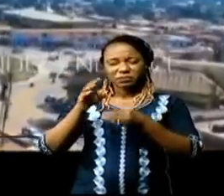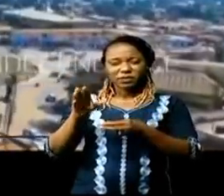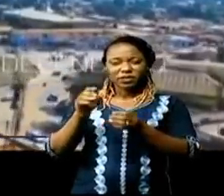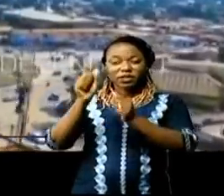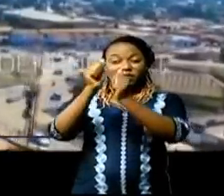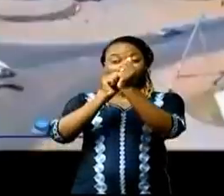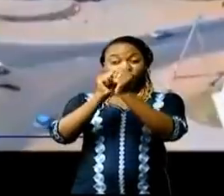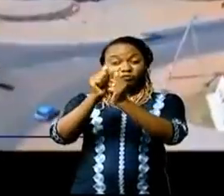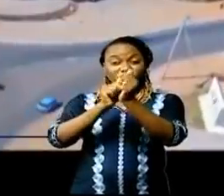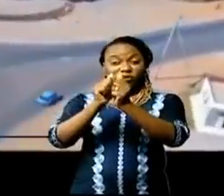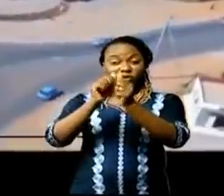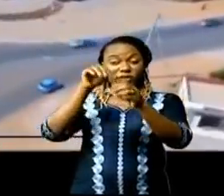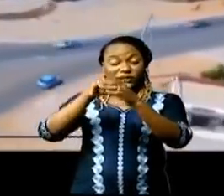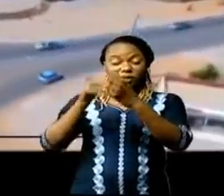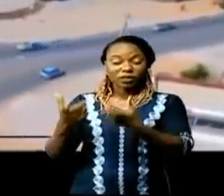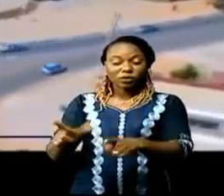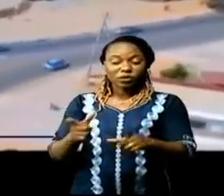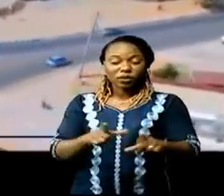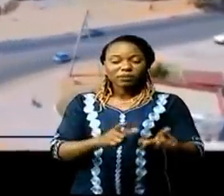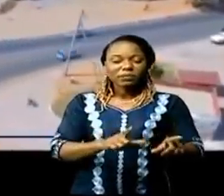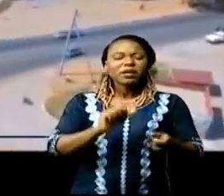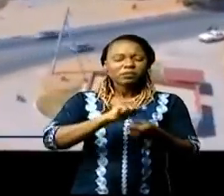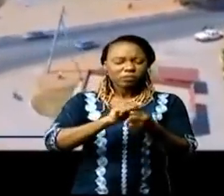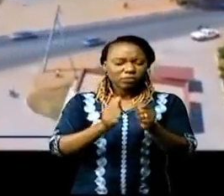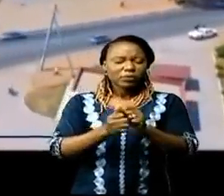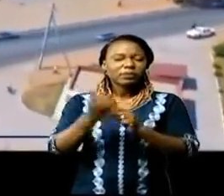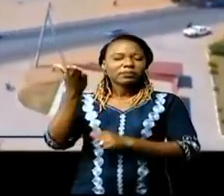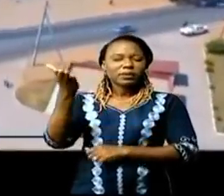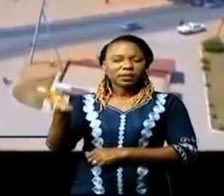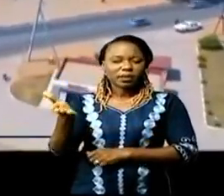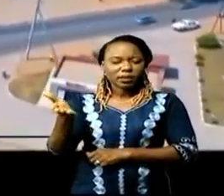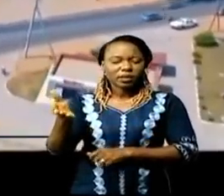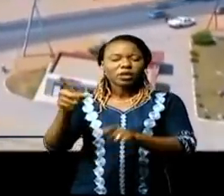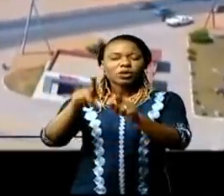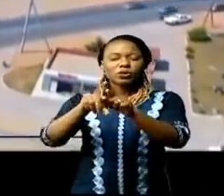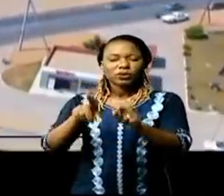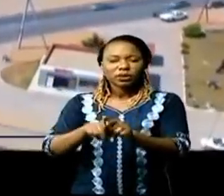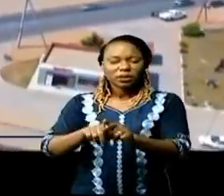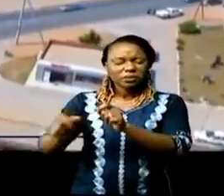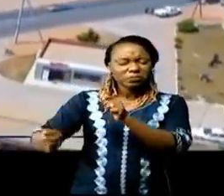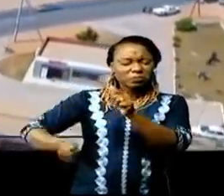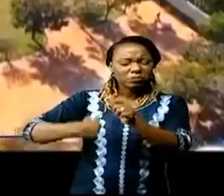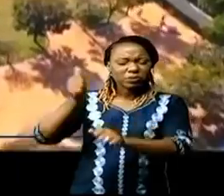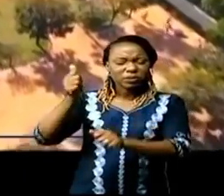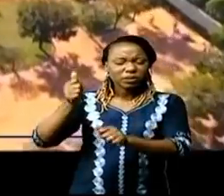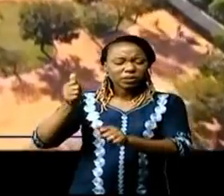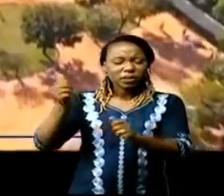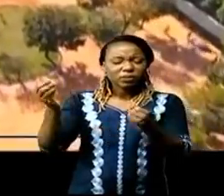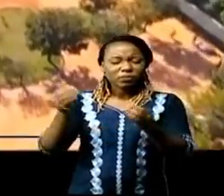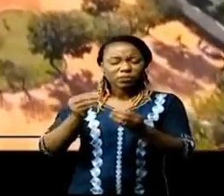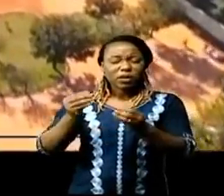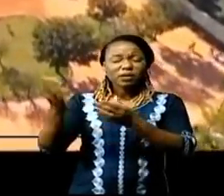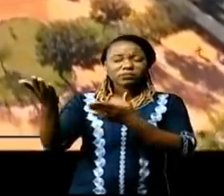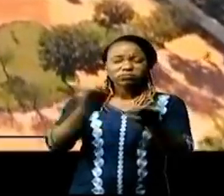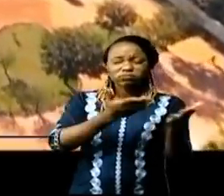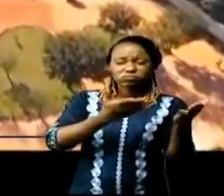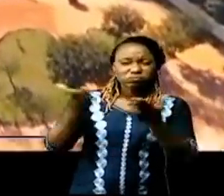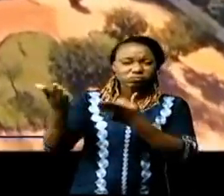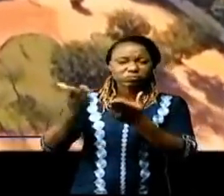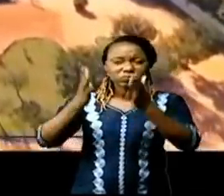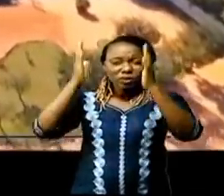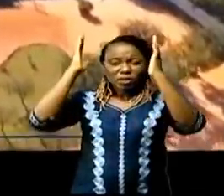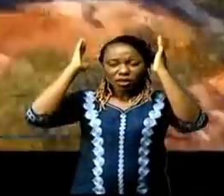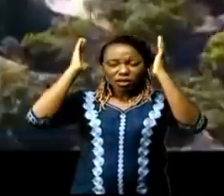dans le Lualaba pose énormément de problèmes. La coupe illégale a atteint son paroxysme. La commercialisation du bois